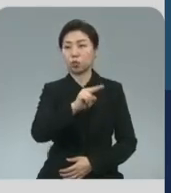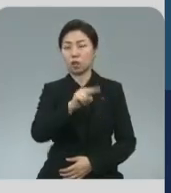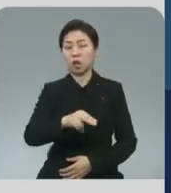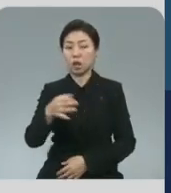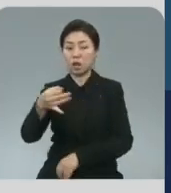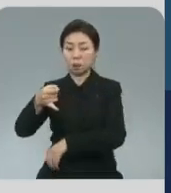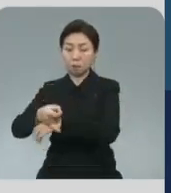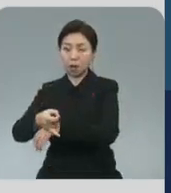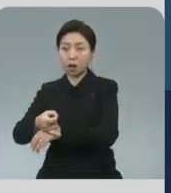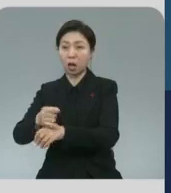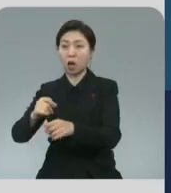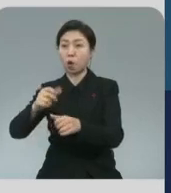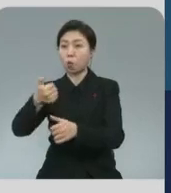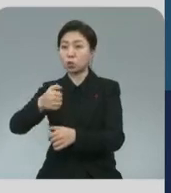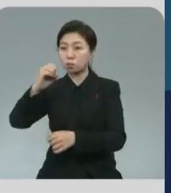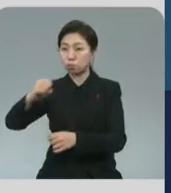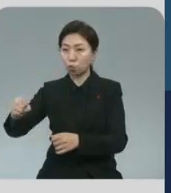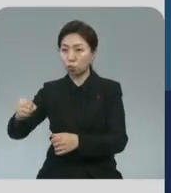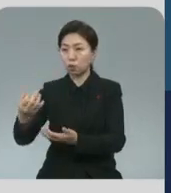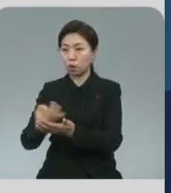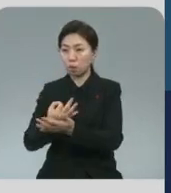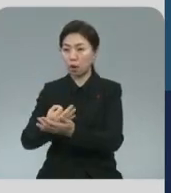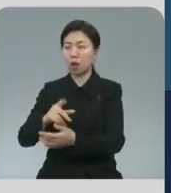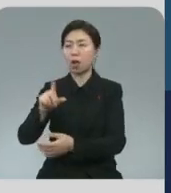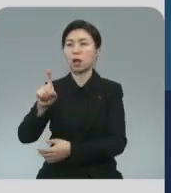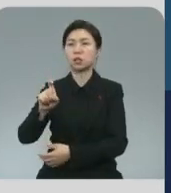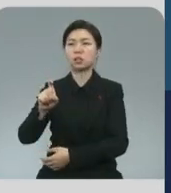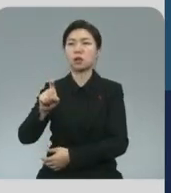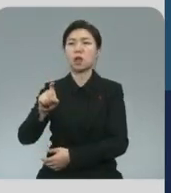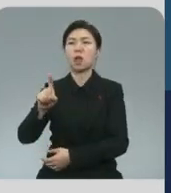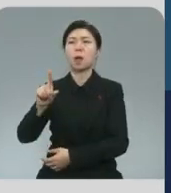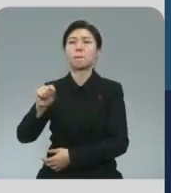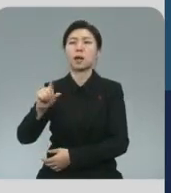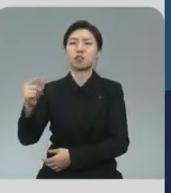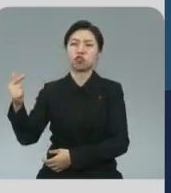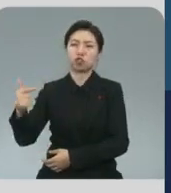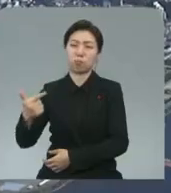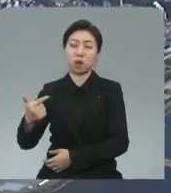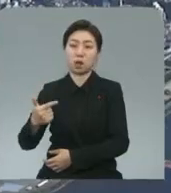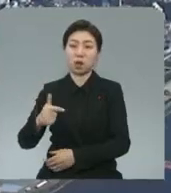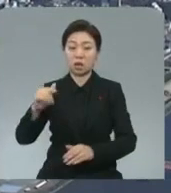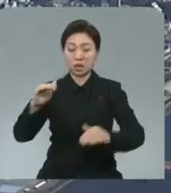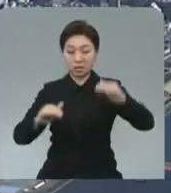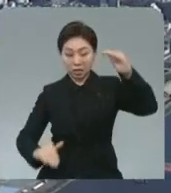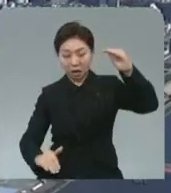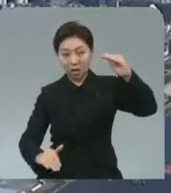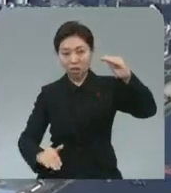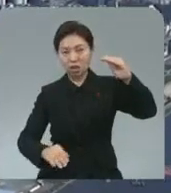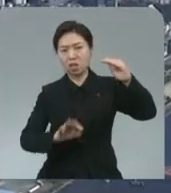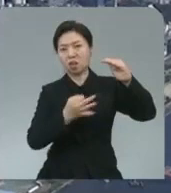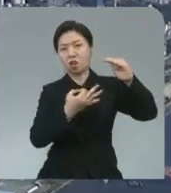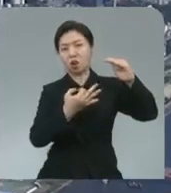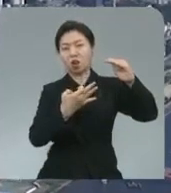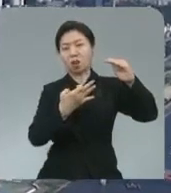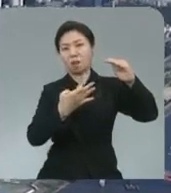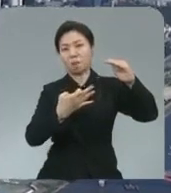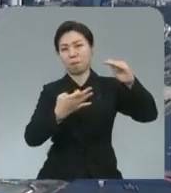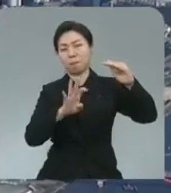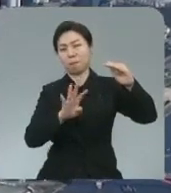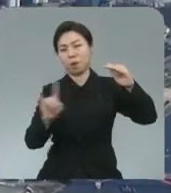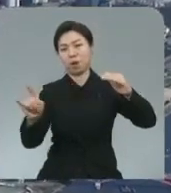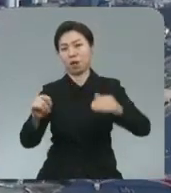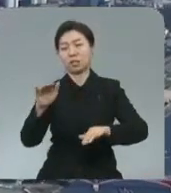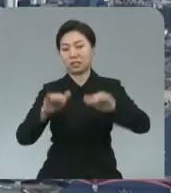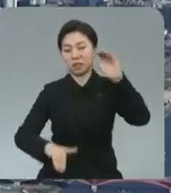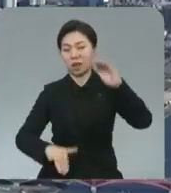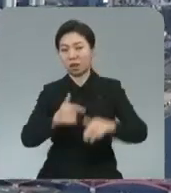человека. Данный показатель выше, чем в Великобритании, Испании и Италии, но ниже, чем во Франции и Германии. По состоянию на